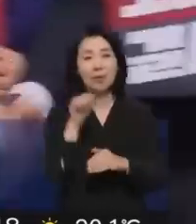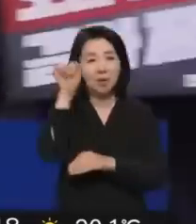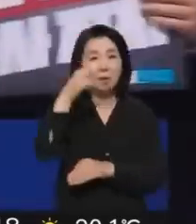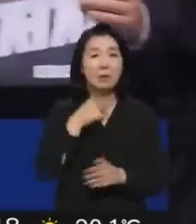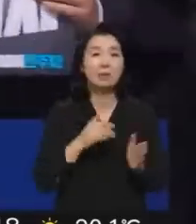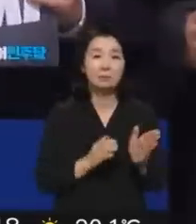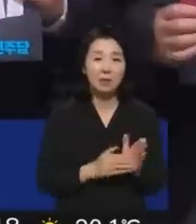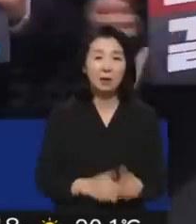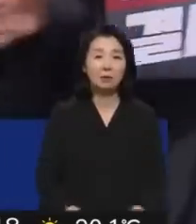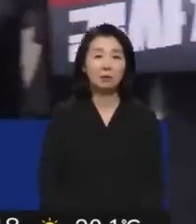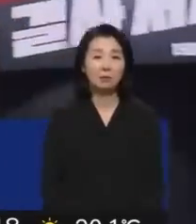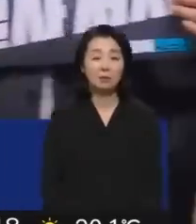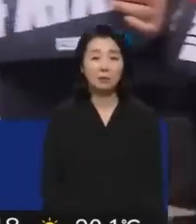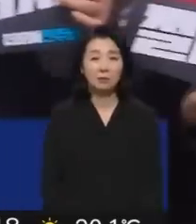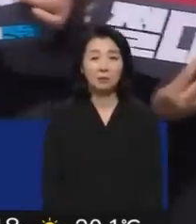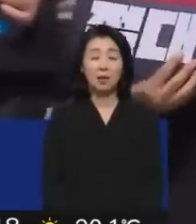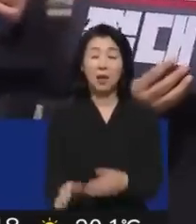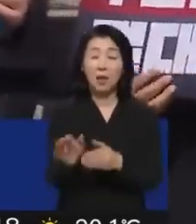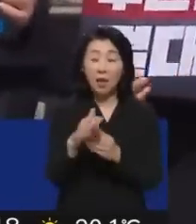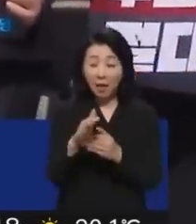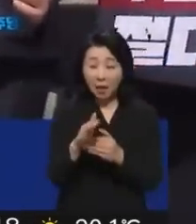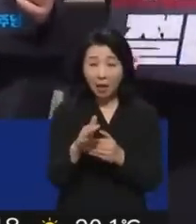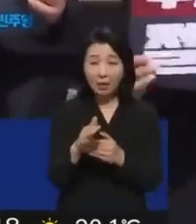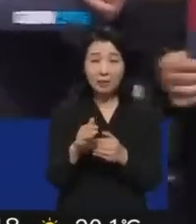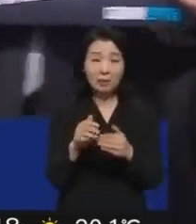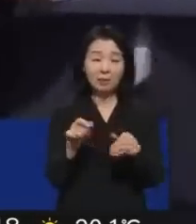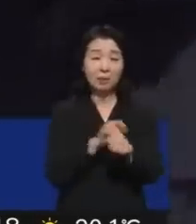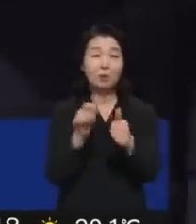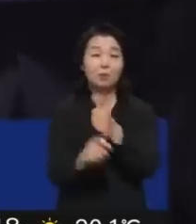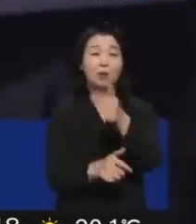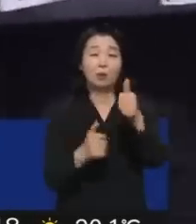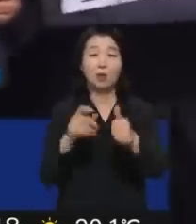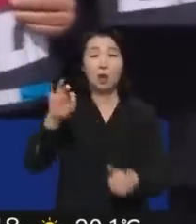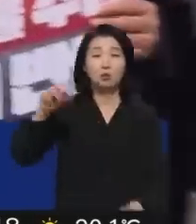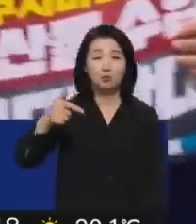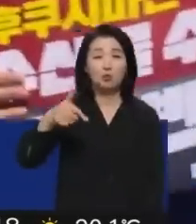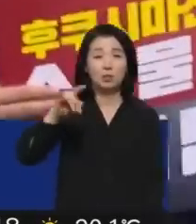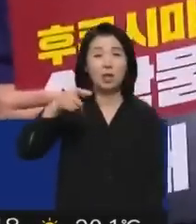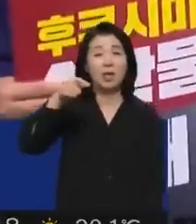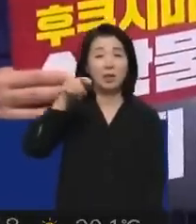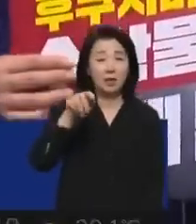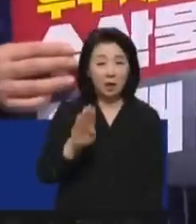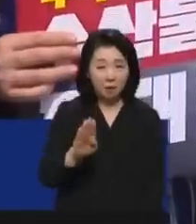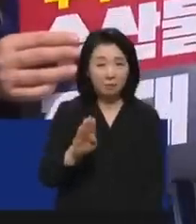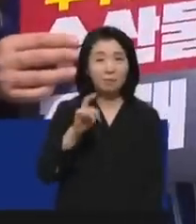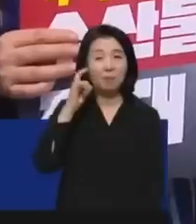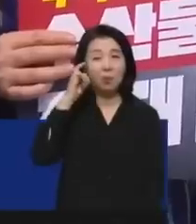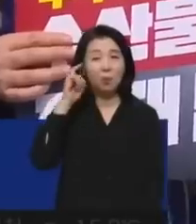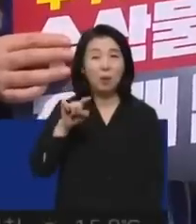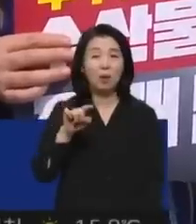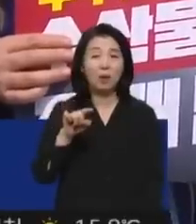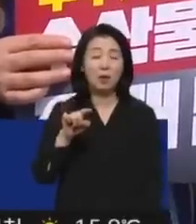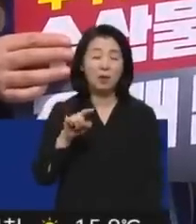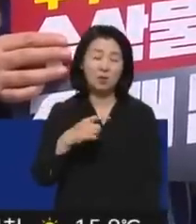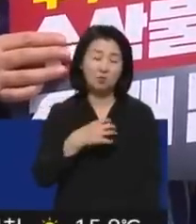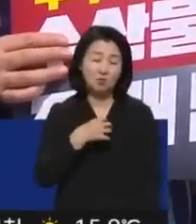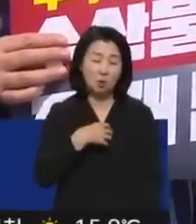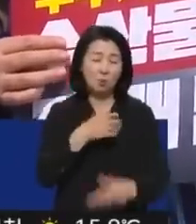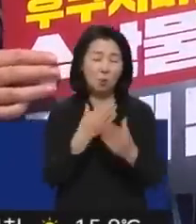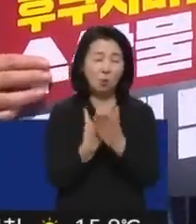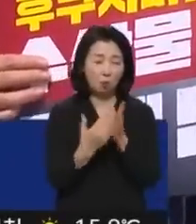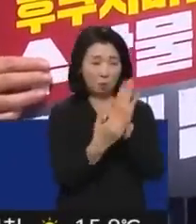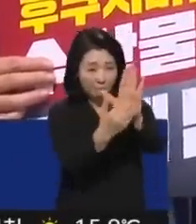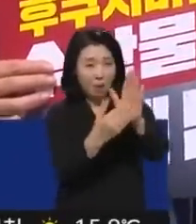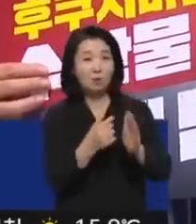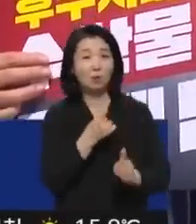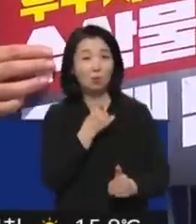해양수산 특별위원장이신 윤재갑 의원님이 이 위협을 온몸으로 저지하겠다는